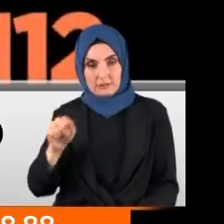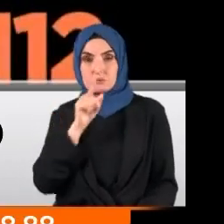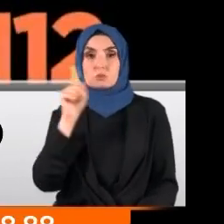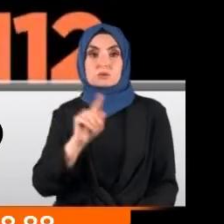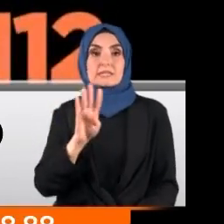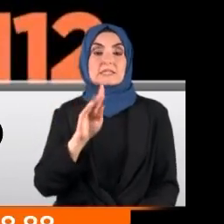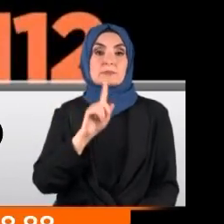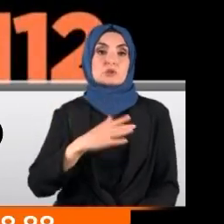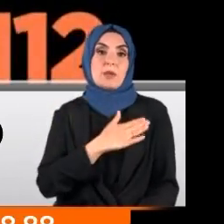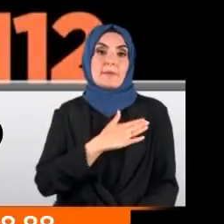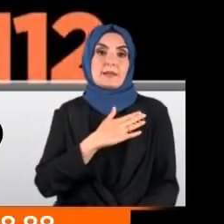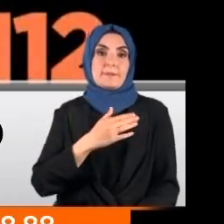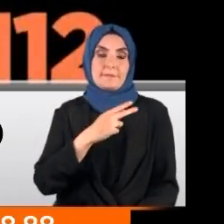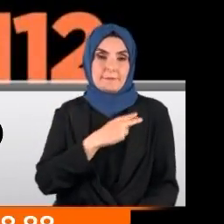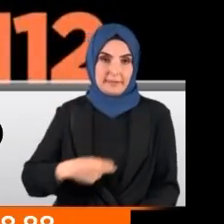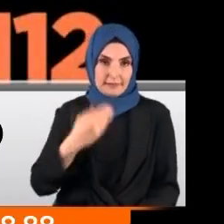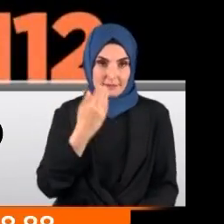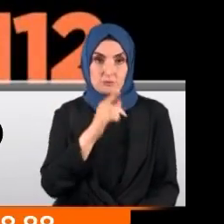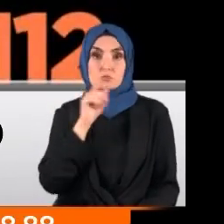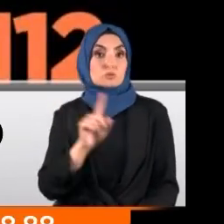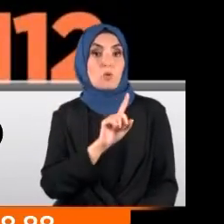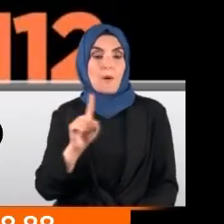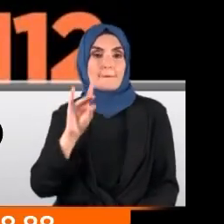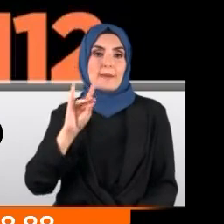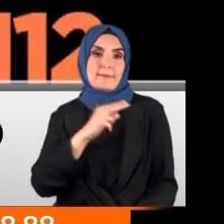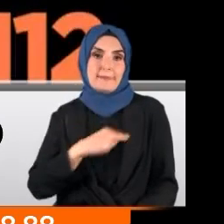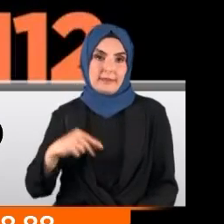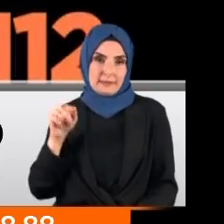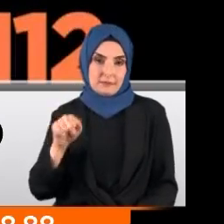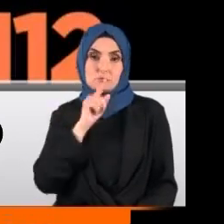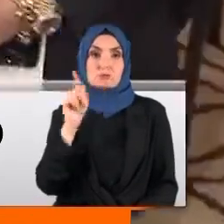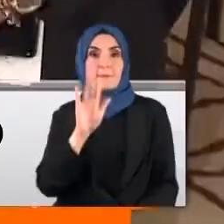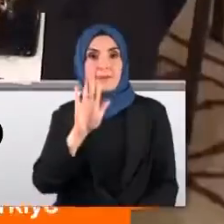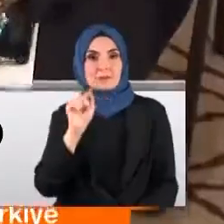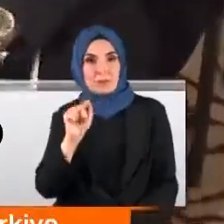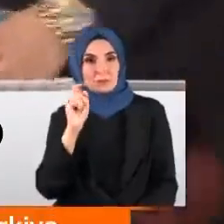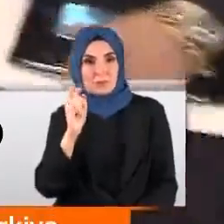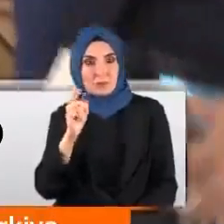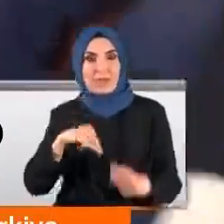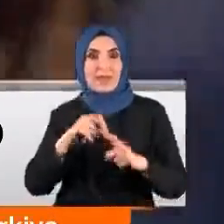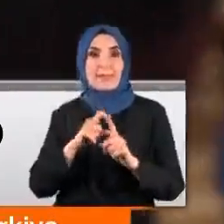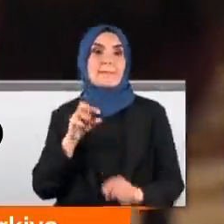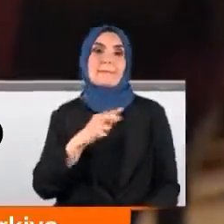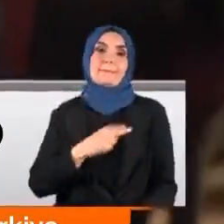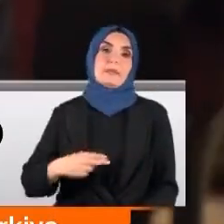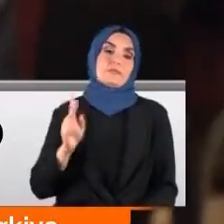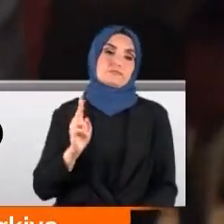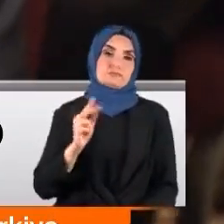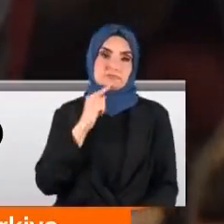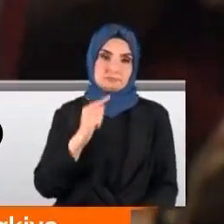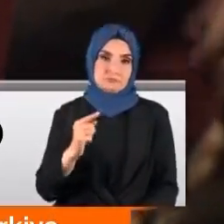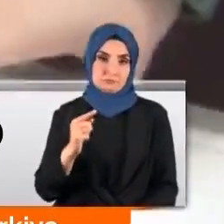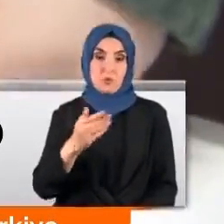belediyelere, %10'u MHP'li belediyelere, %5.9'u da HDP'li belediyelere ait. Soylu, ön inceleme ve